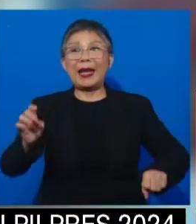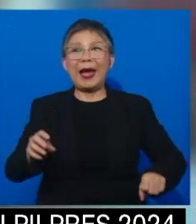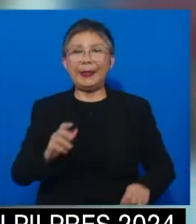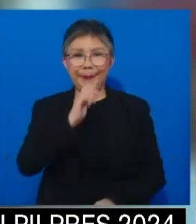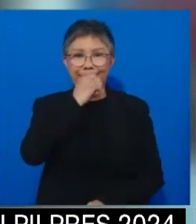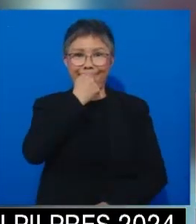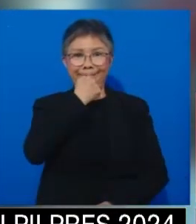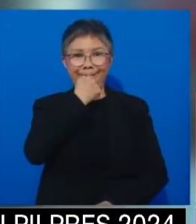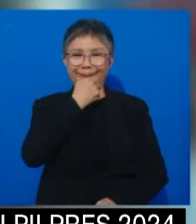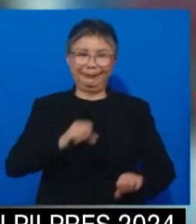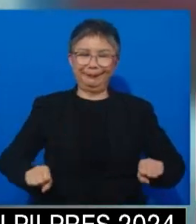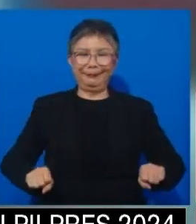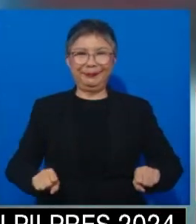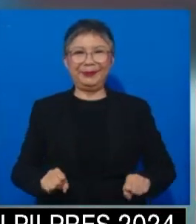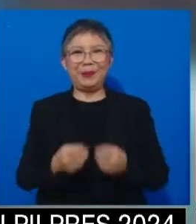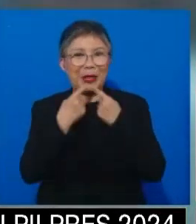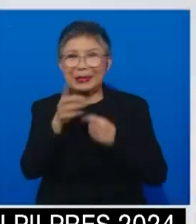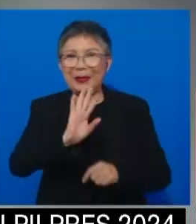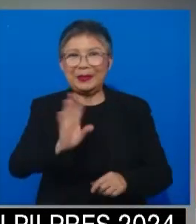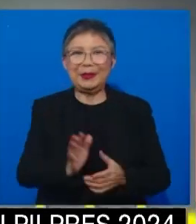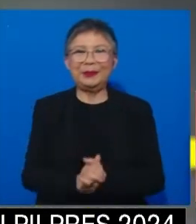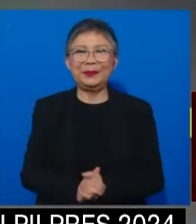menjadi viral di media sosial.